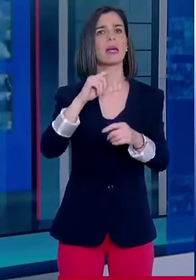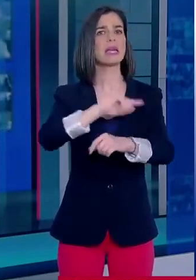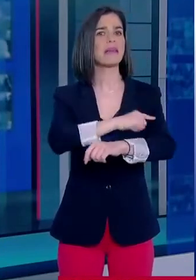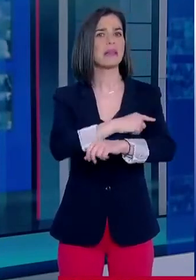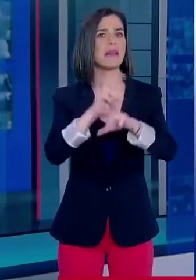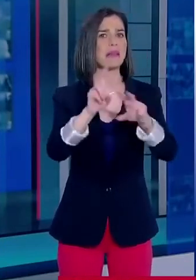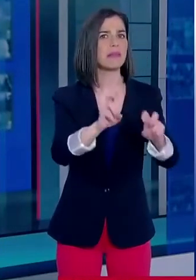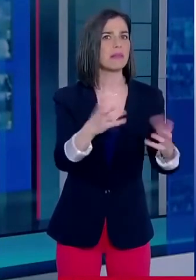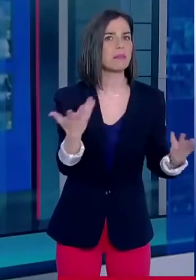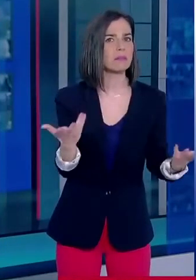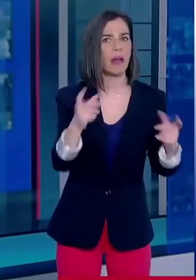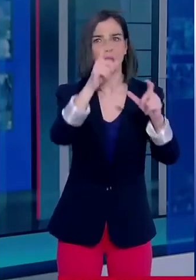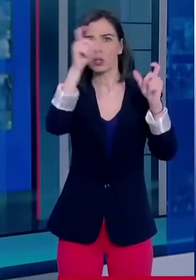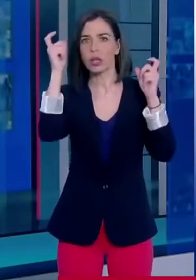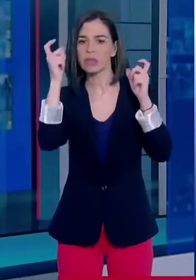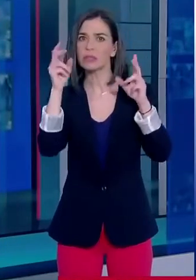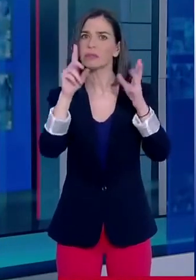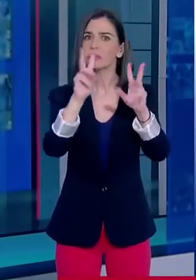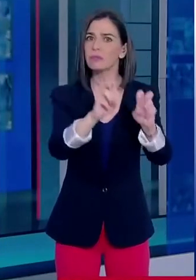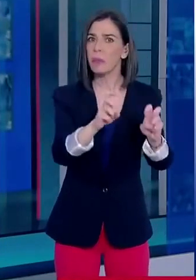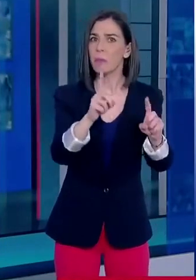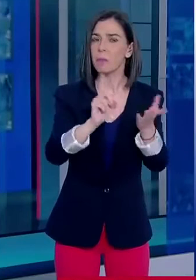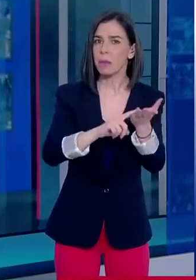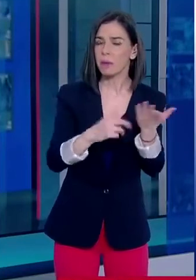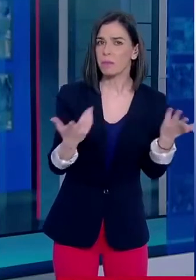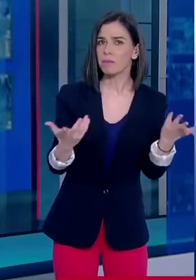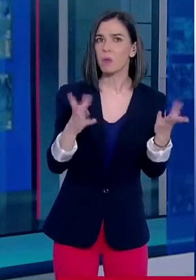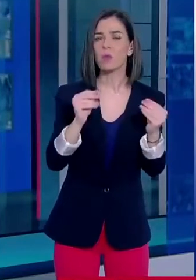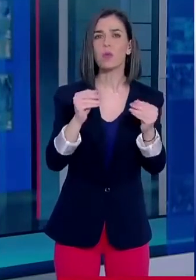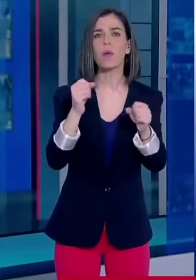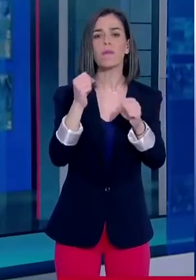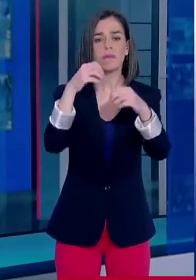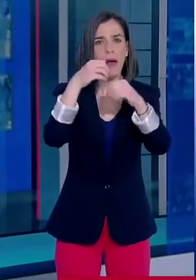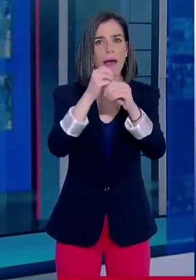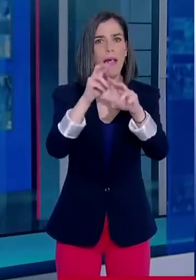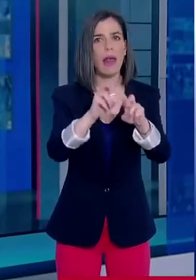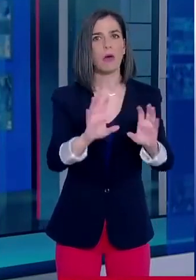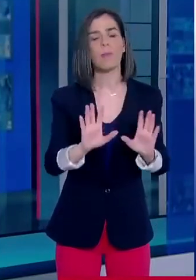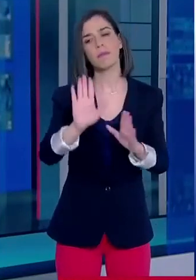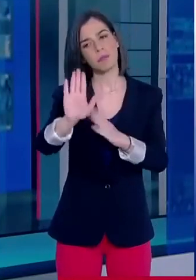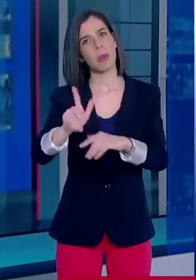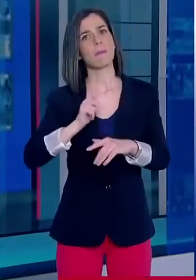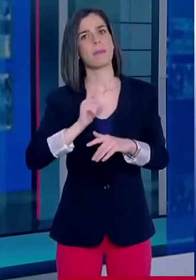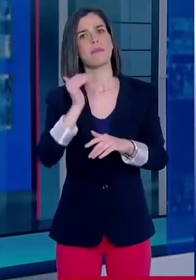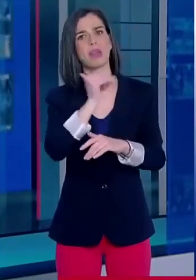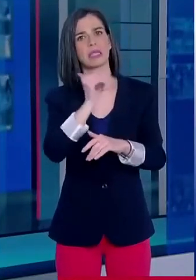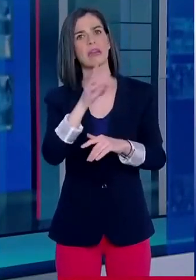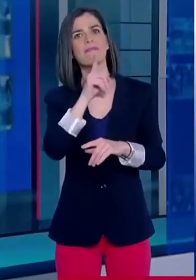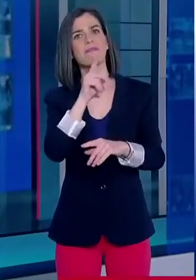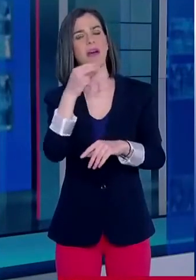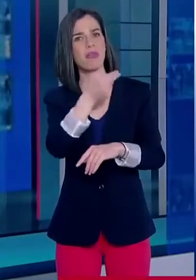το συζητούμε μέσα στα διαγνωστικά, στα κριτήρια για τον εργαστηριακό έλεγχο. Άρα να περιμένετε νεότερα, γιατί είναι ένα θέμα